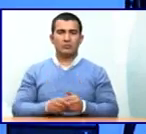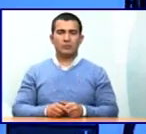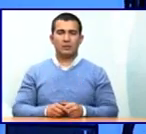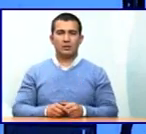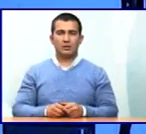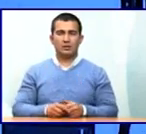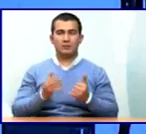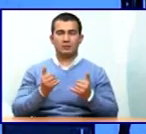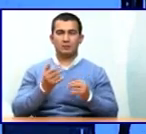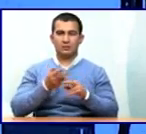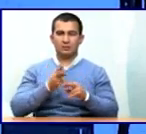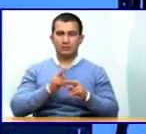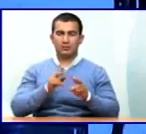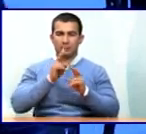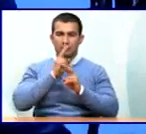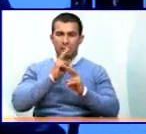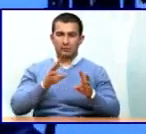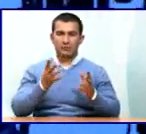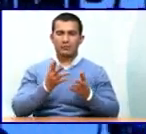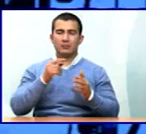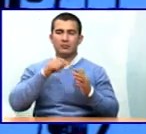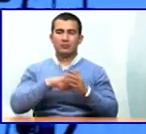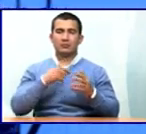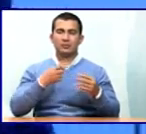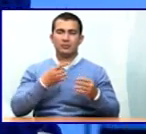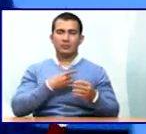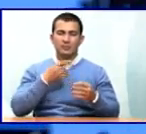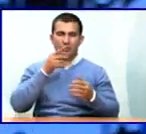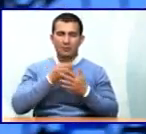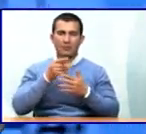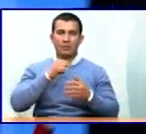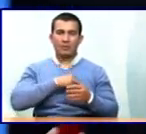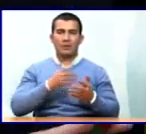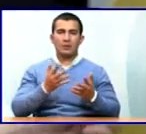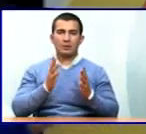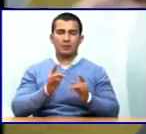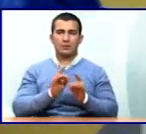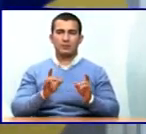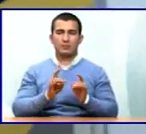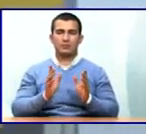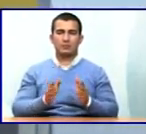shu hodisani biz sxematik ravishda ifodalaymiz.